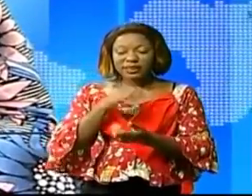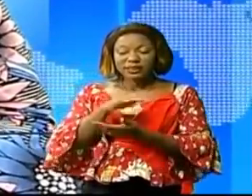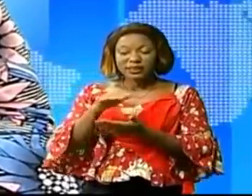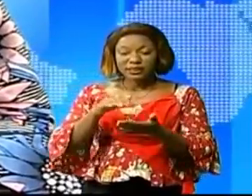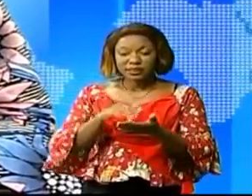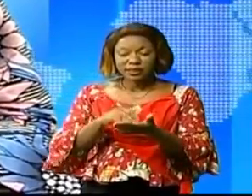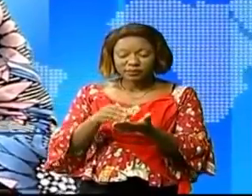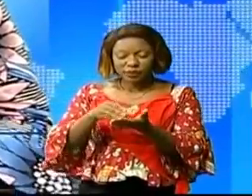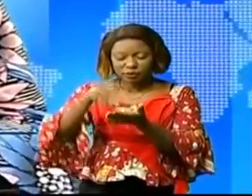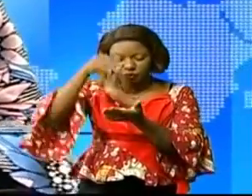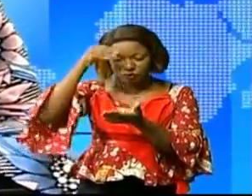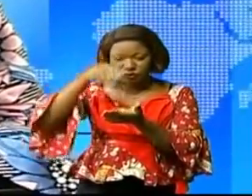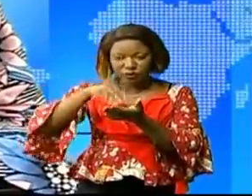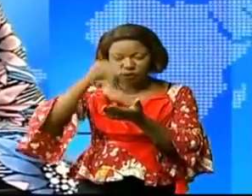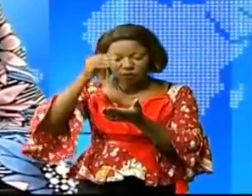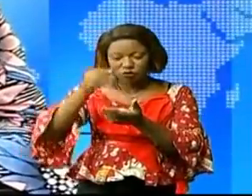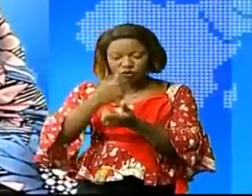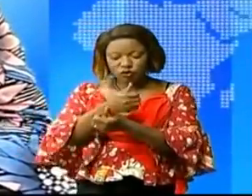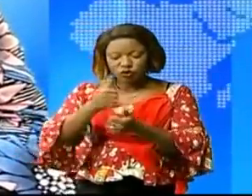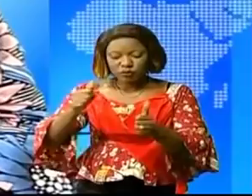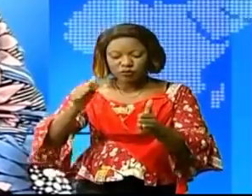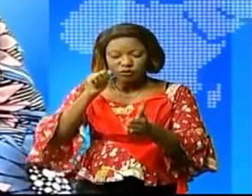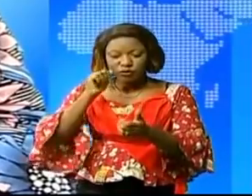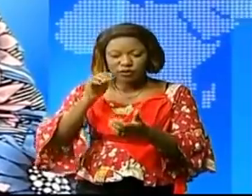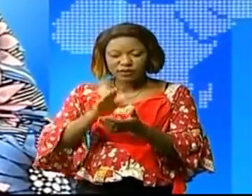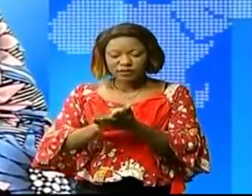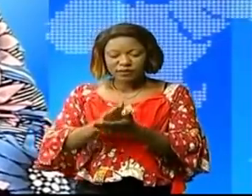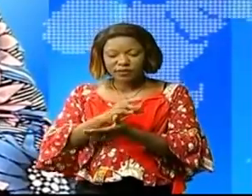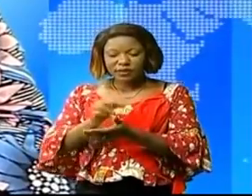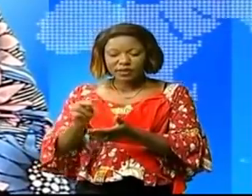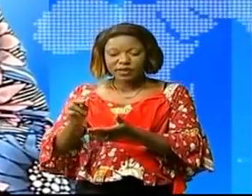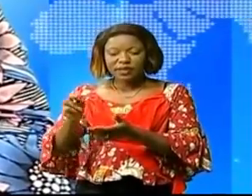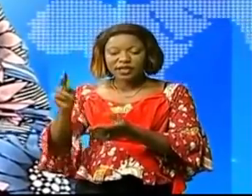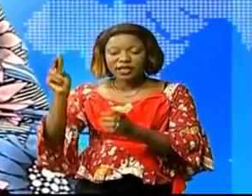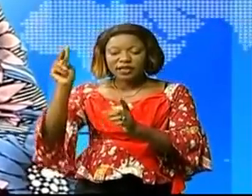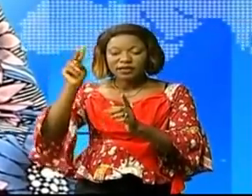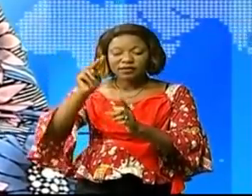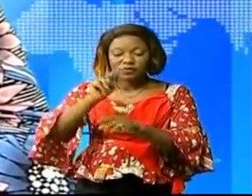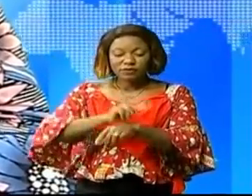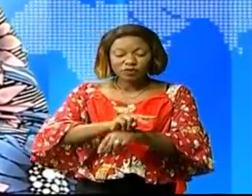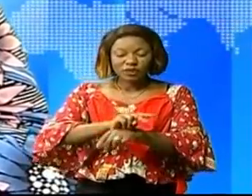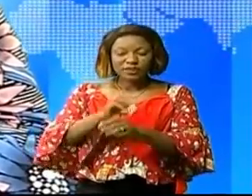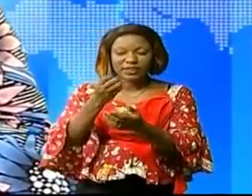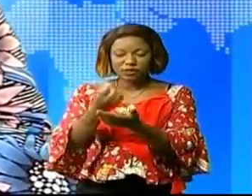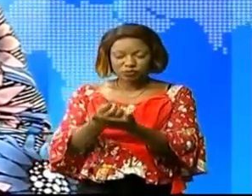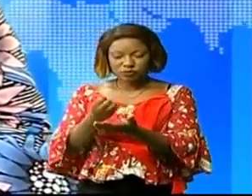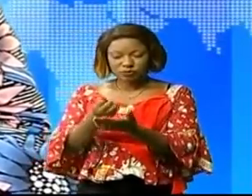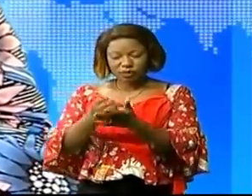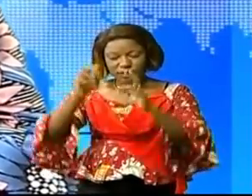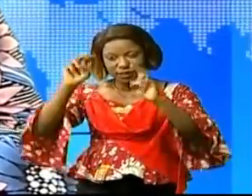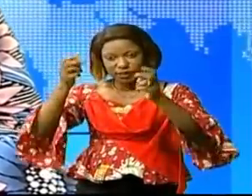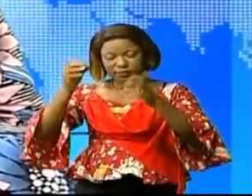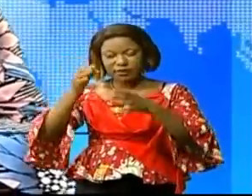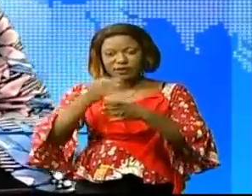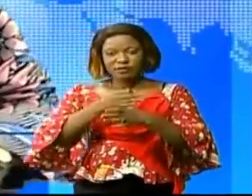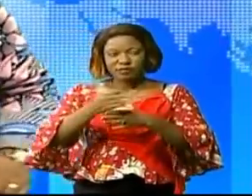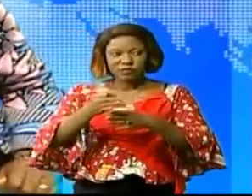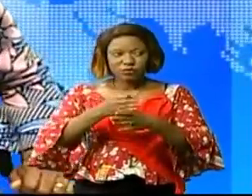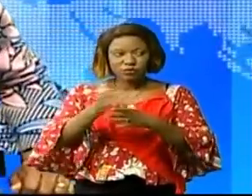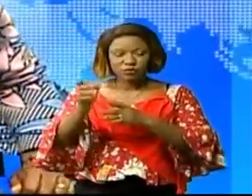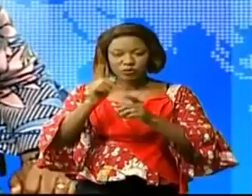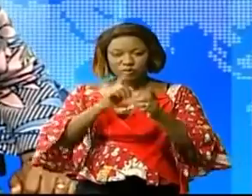du savoir. L'autonomisation de femmes et les violences économiques étaient les thèmes de cette formation. On fait le point avec